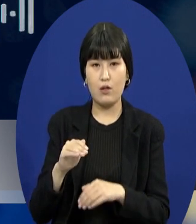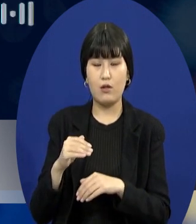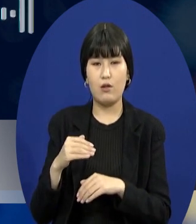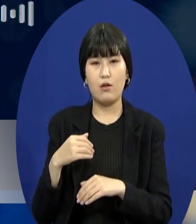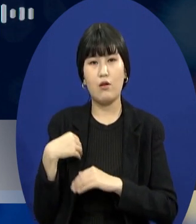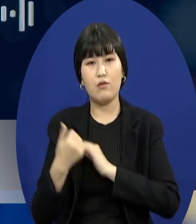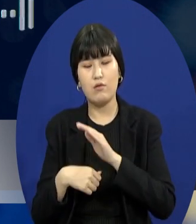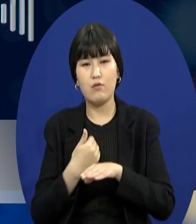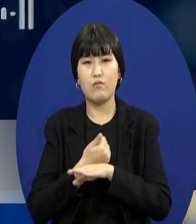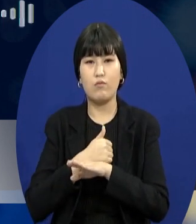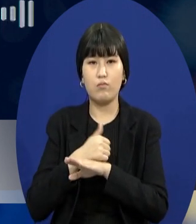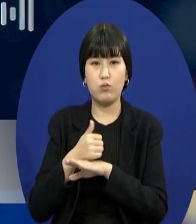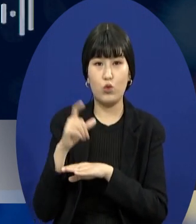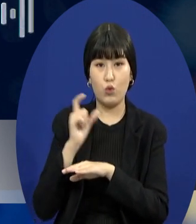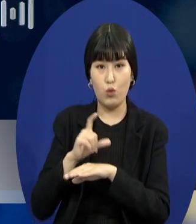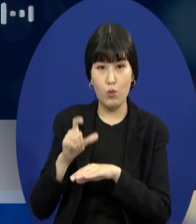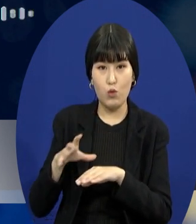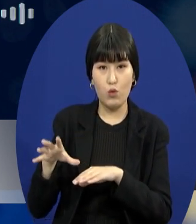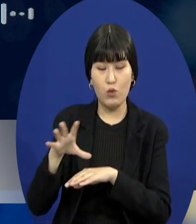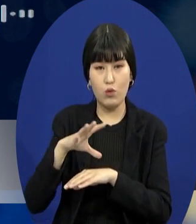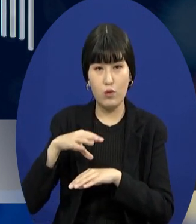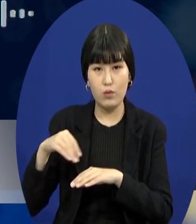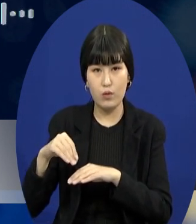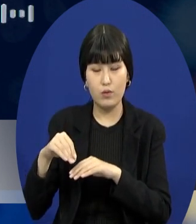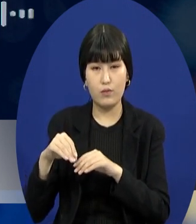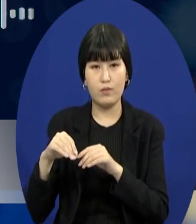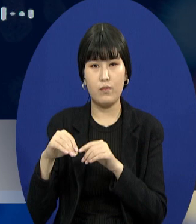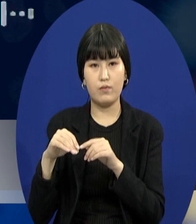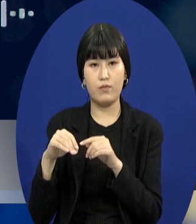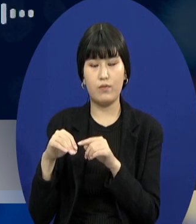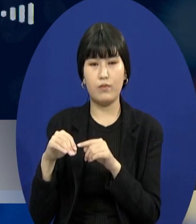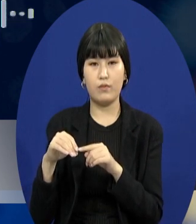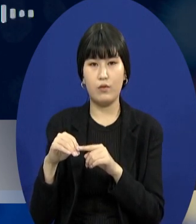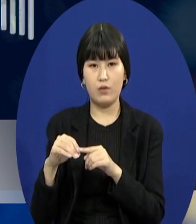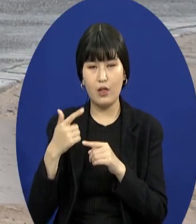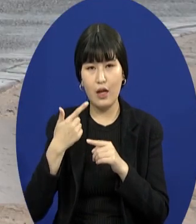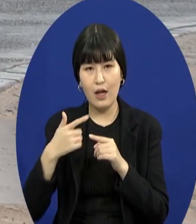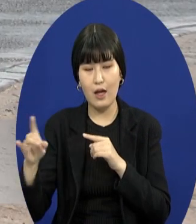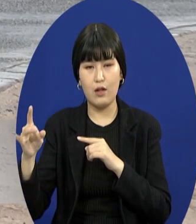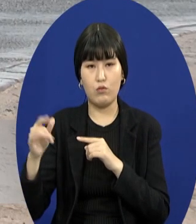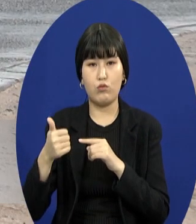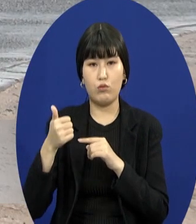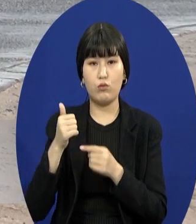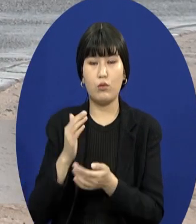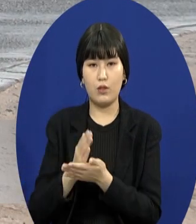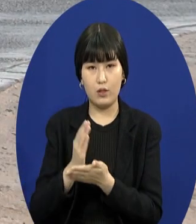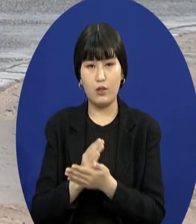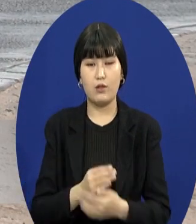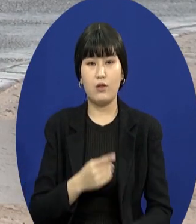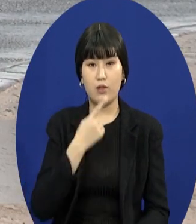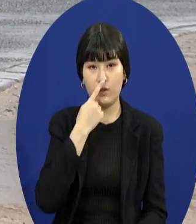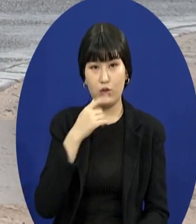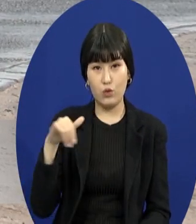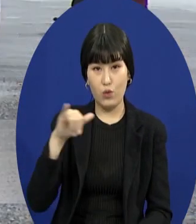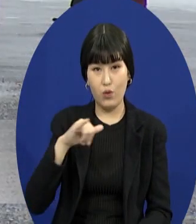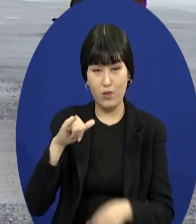авсан иргэдийг бол нутгийн хүний иргэдийг бол өнөөдөр үндсэндээ гаргаж байна. Манай урд төрш 14 улстай